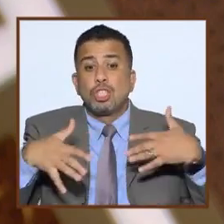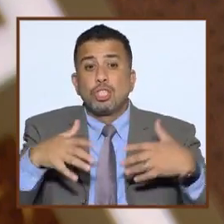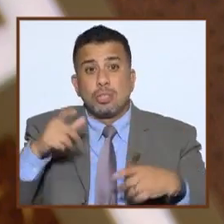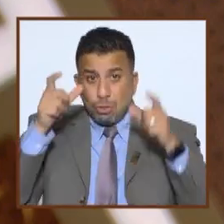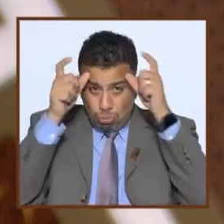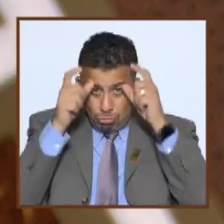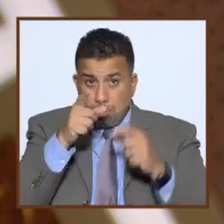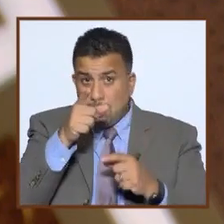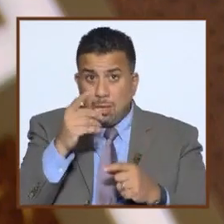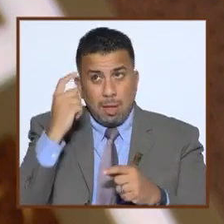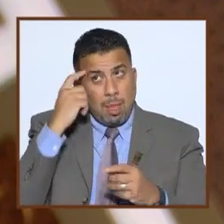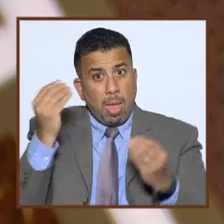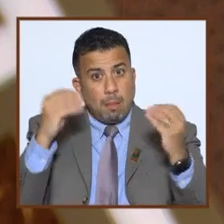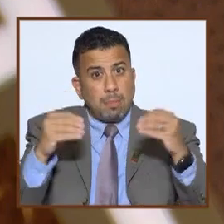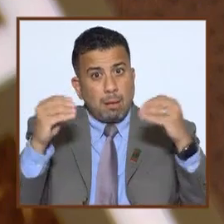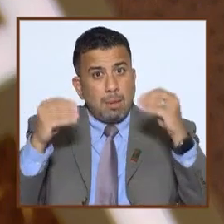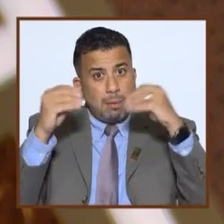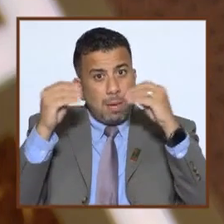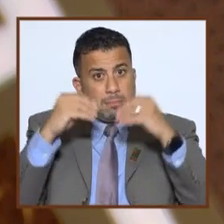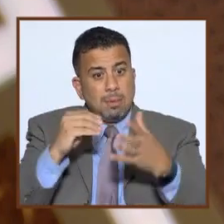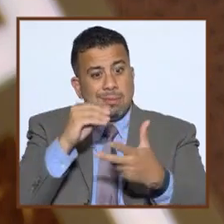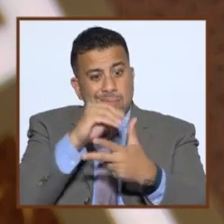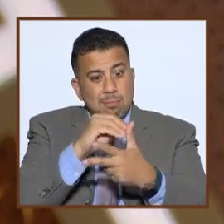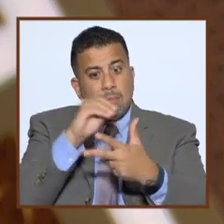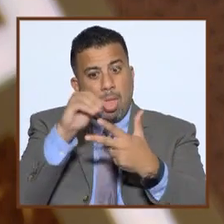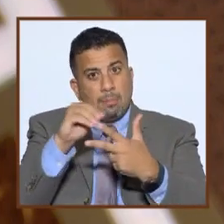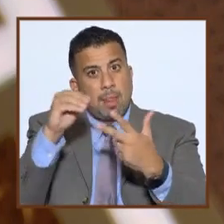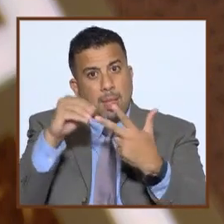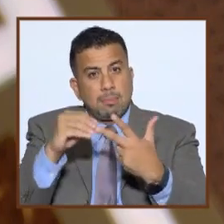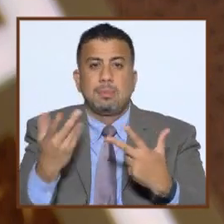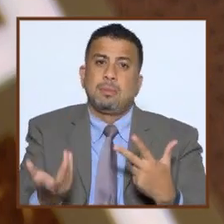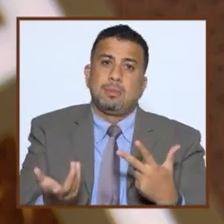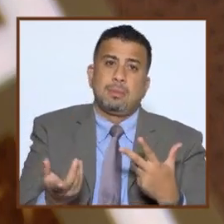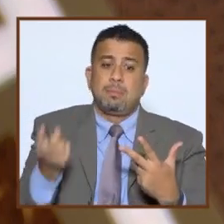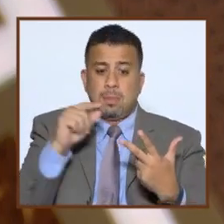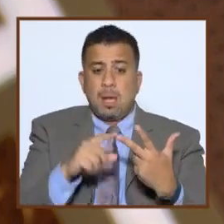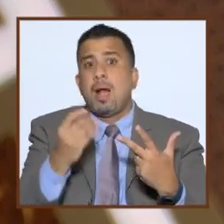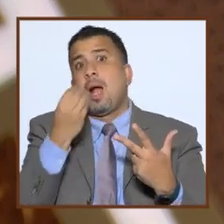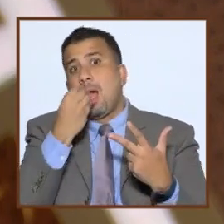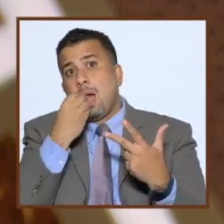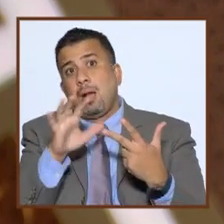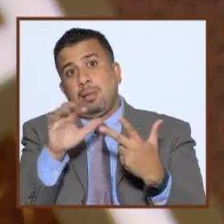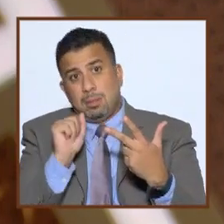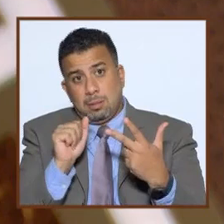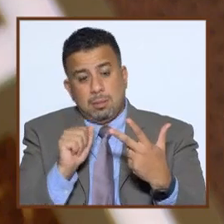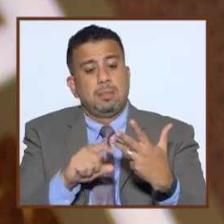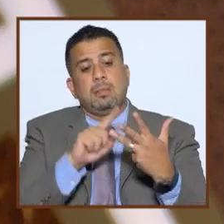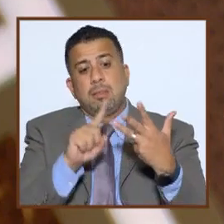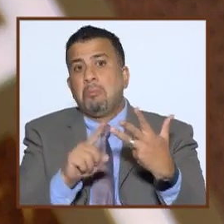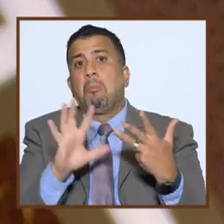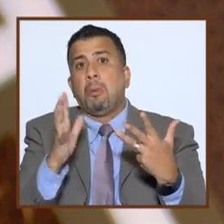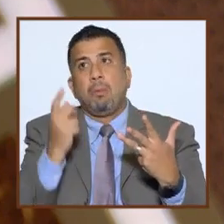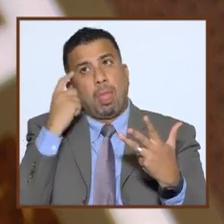ان يتنقل بك من شيء الى شيء يمكن الله العليم اذا تخلصت من وسواس الطعام ينقلته الى وسواس اخر